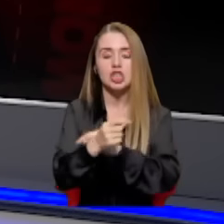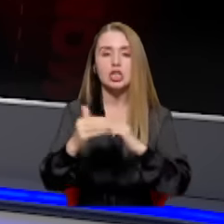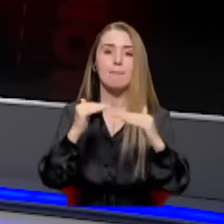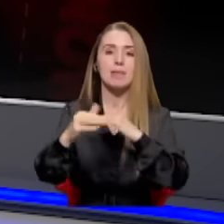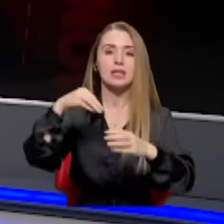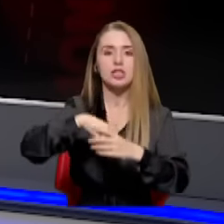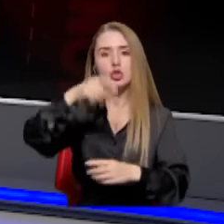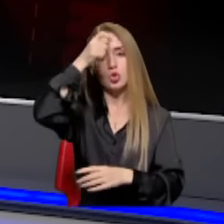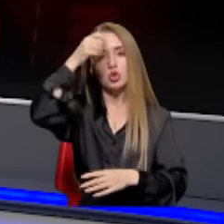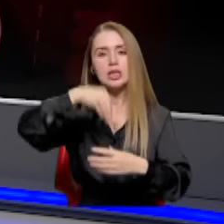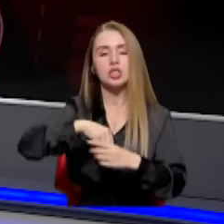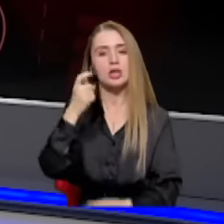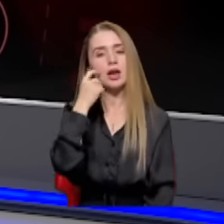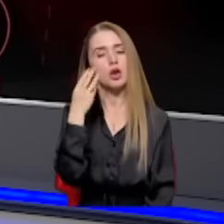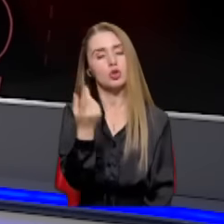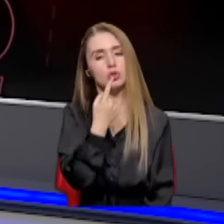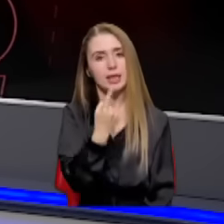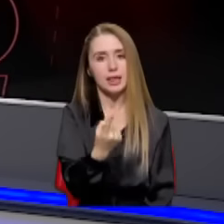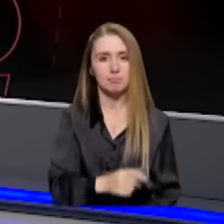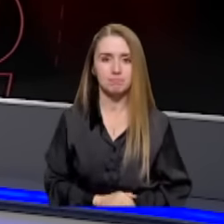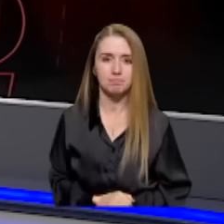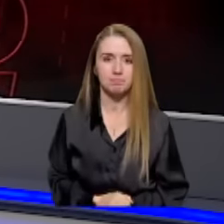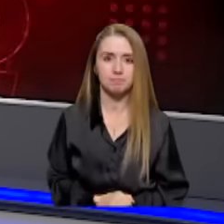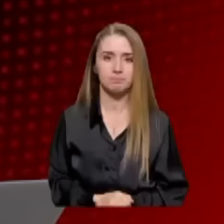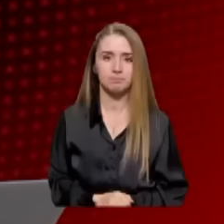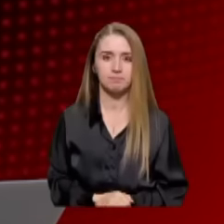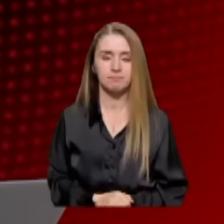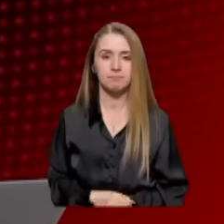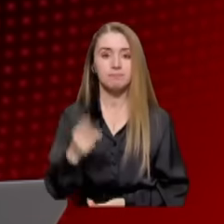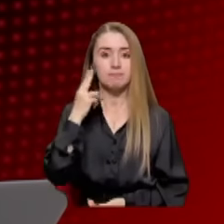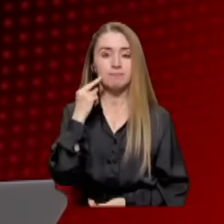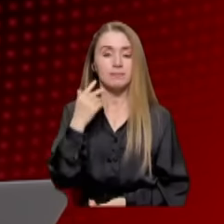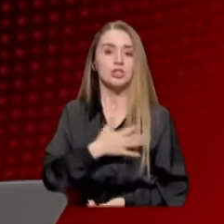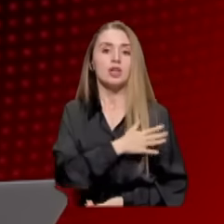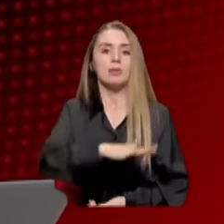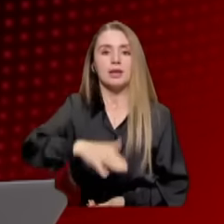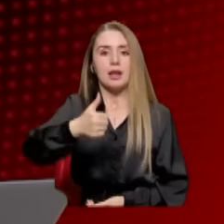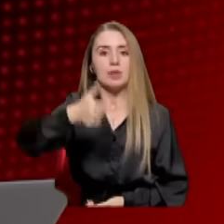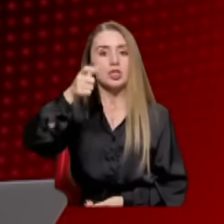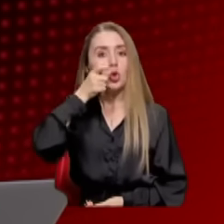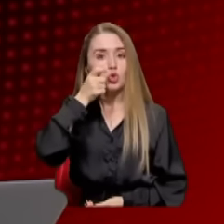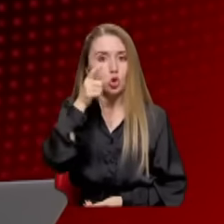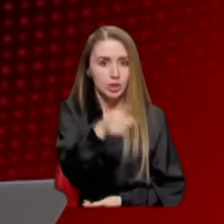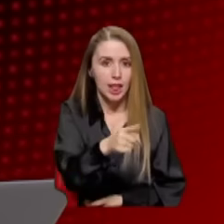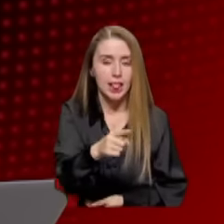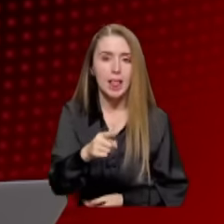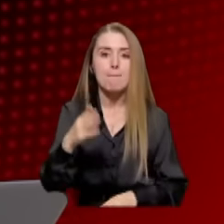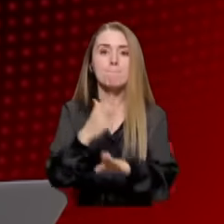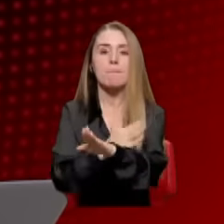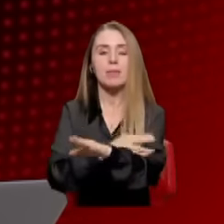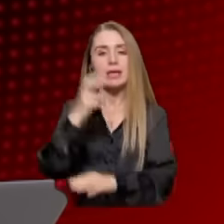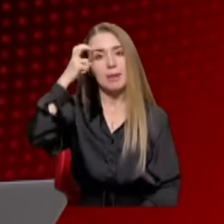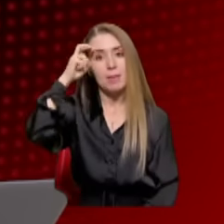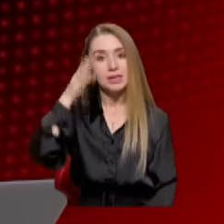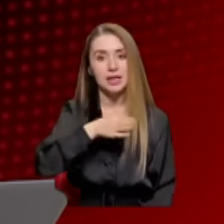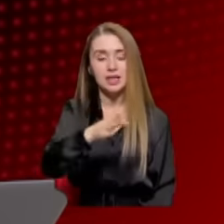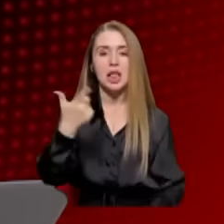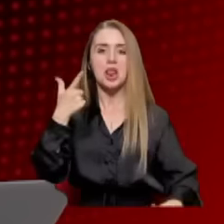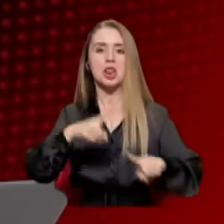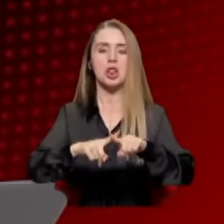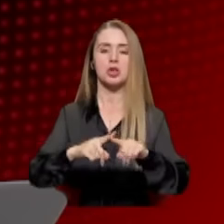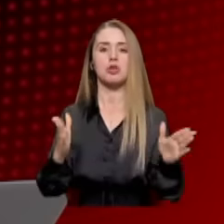için, ülkemiz için hayırlı olsun diyelim. Efendim, CHP Genel Başkanı Özgür Özel memleketi Manisa'da lüks